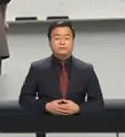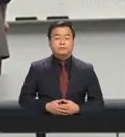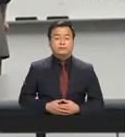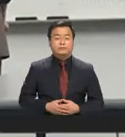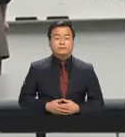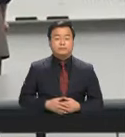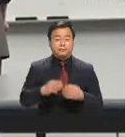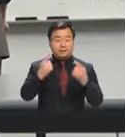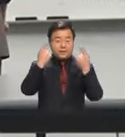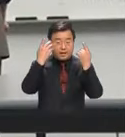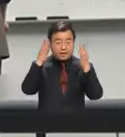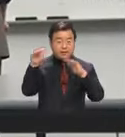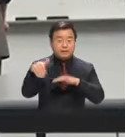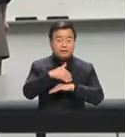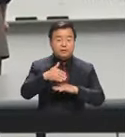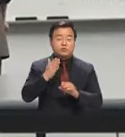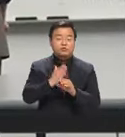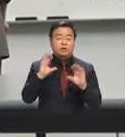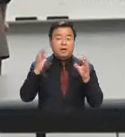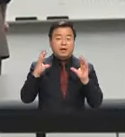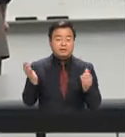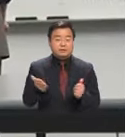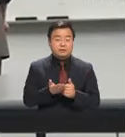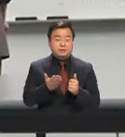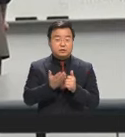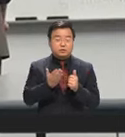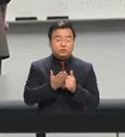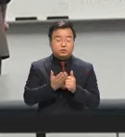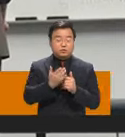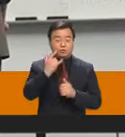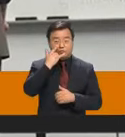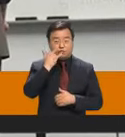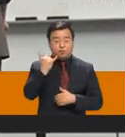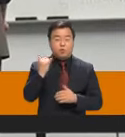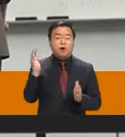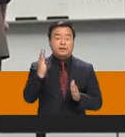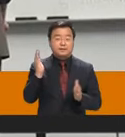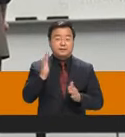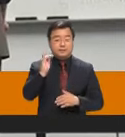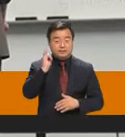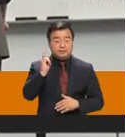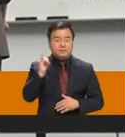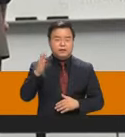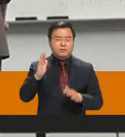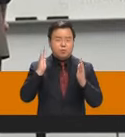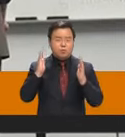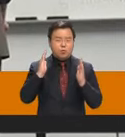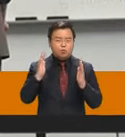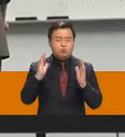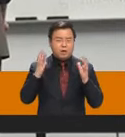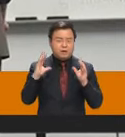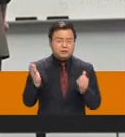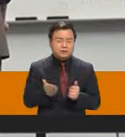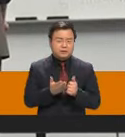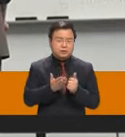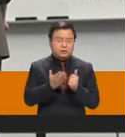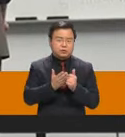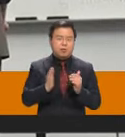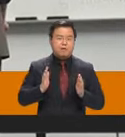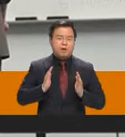네, 대학에 다니면서 아이를 키우는 부모 학생이 있죠. 하지만 학업과 육아를 병행하기란 사실 쉬운 일이